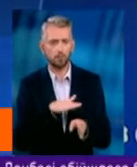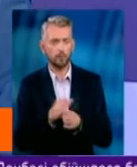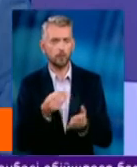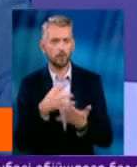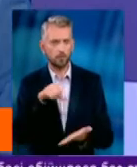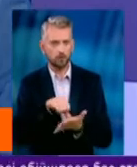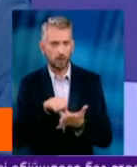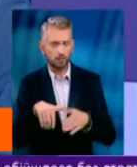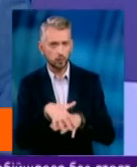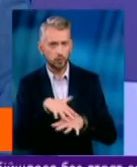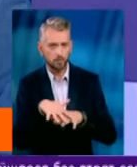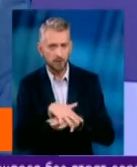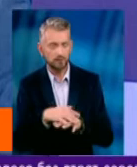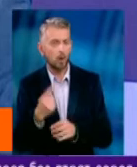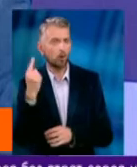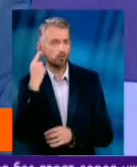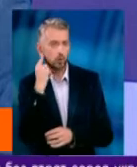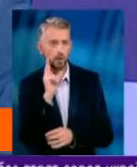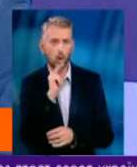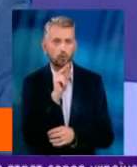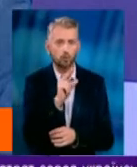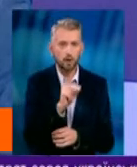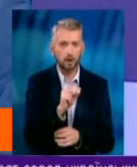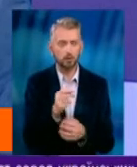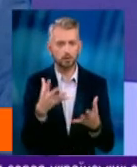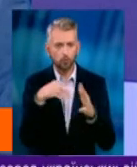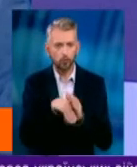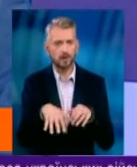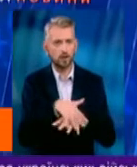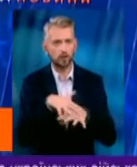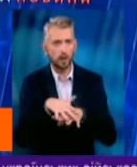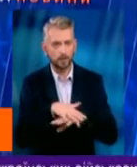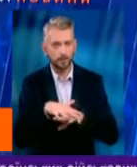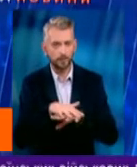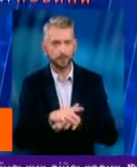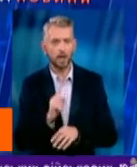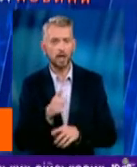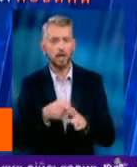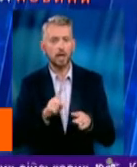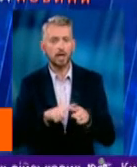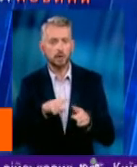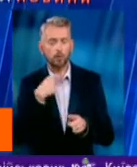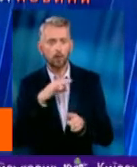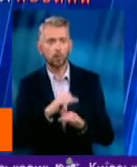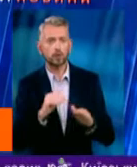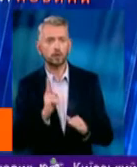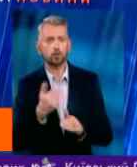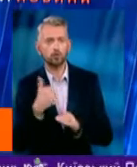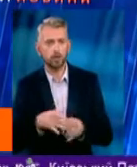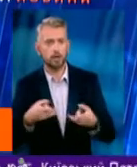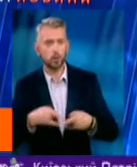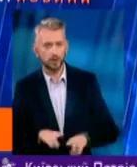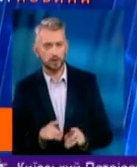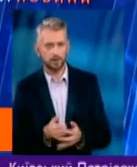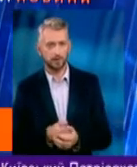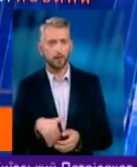членами суспільства, чути, розмовляти, соціалізуватися. Але це вже говоримо про дітей, які народилися. Знову ж таки,